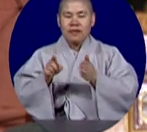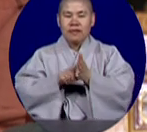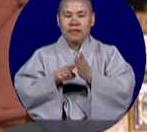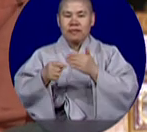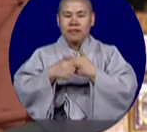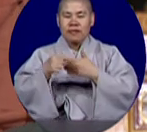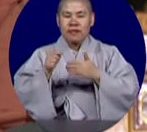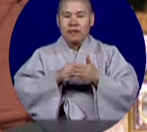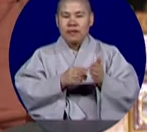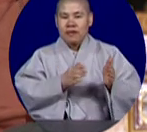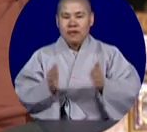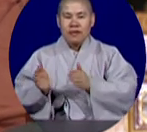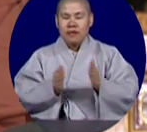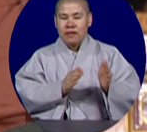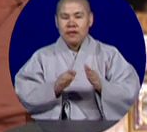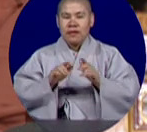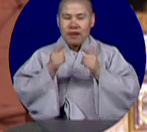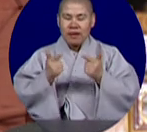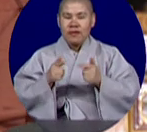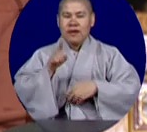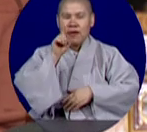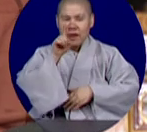딱 흔들리지 않는 일심.